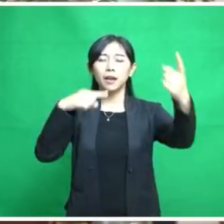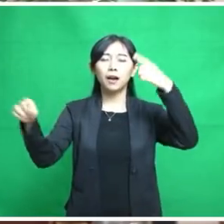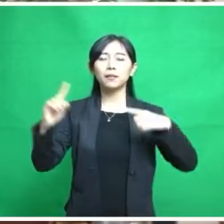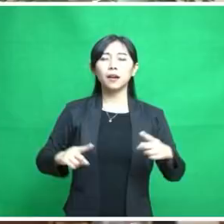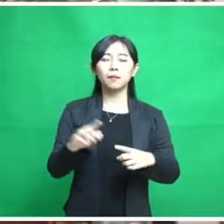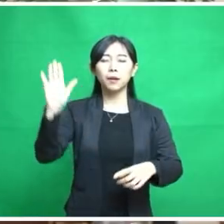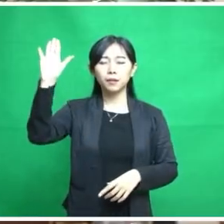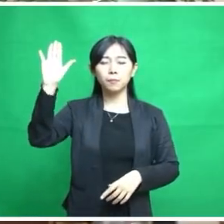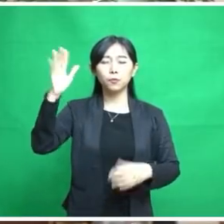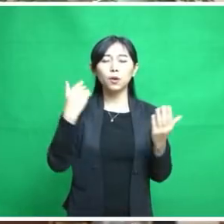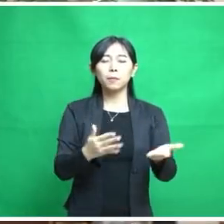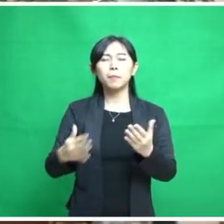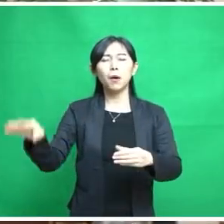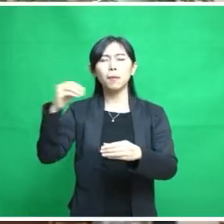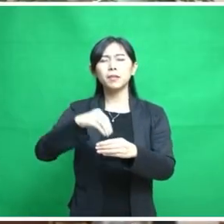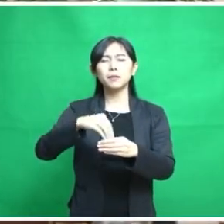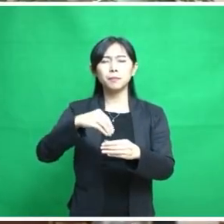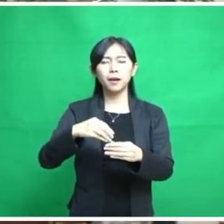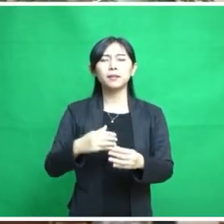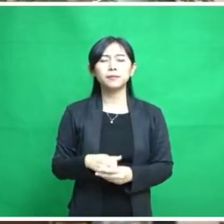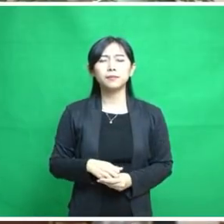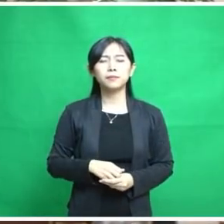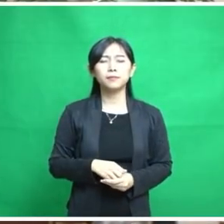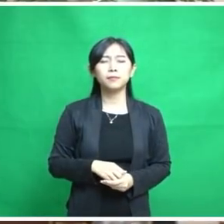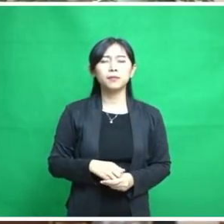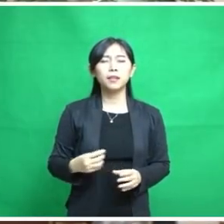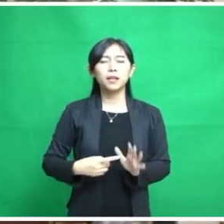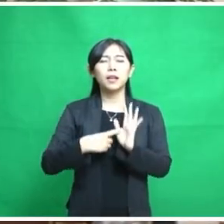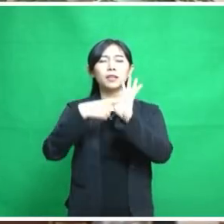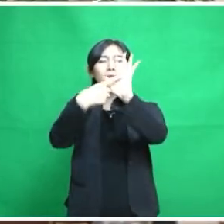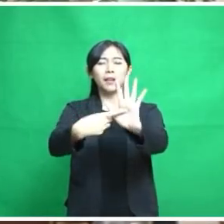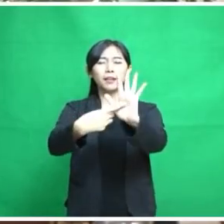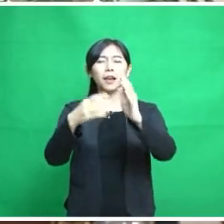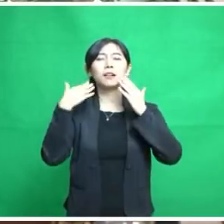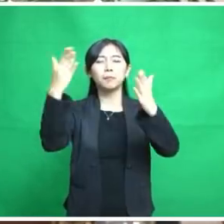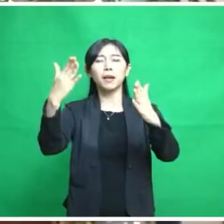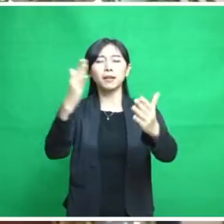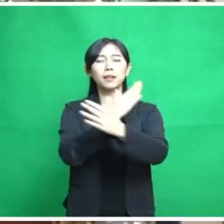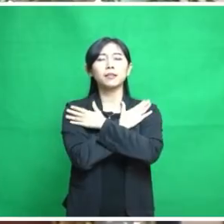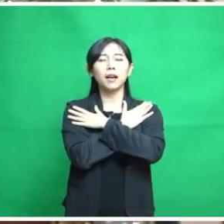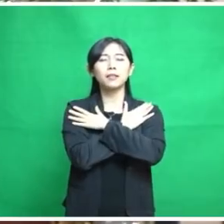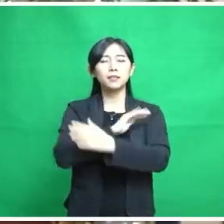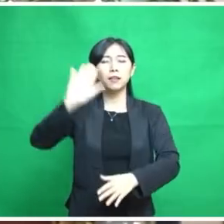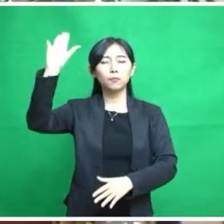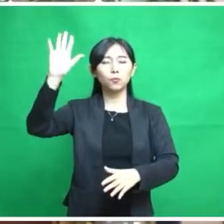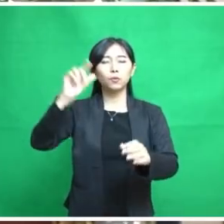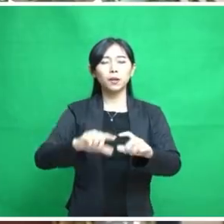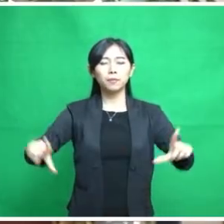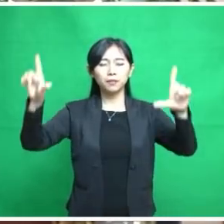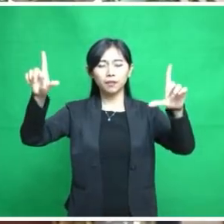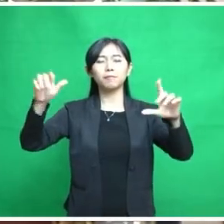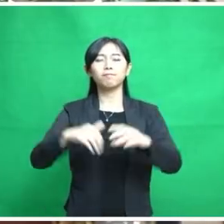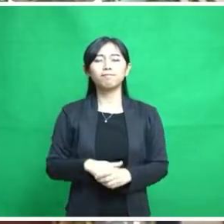kepadamu membawa persembahan ini, tanda dari kebaikan dan kasih sayangmu yang